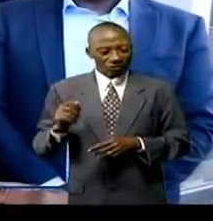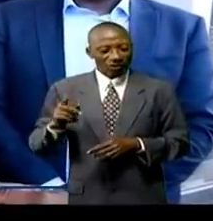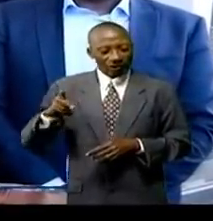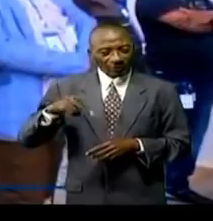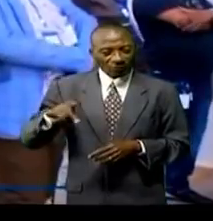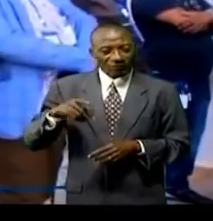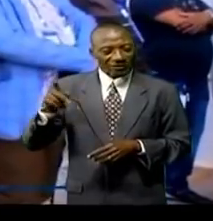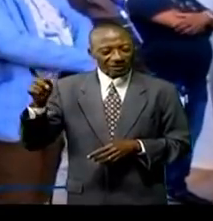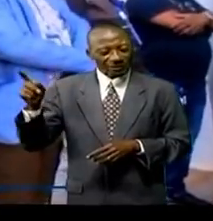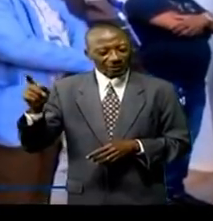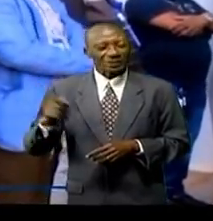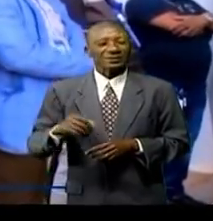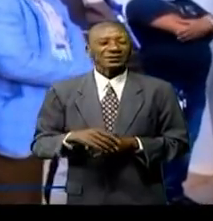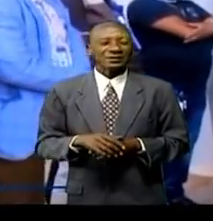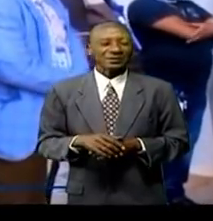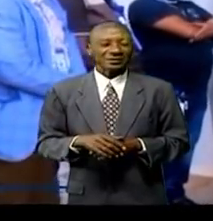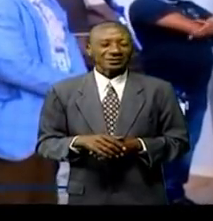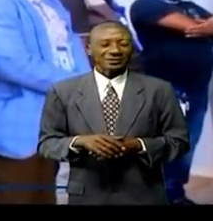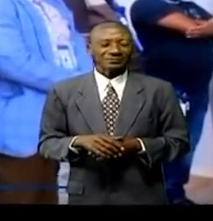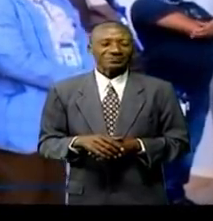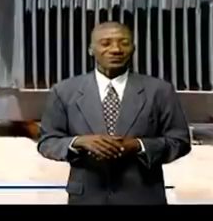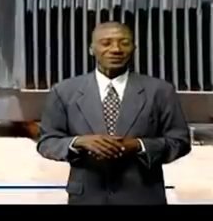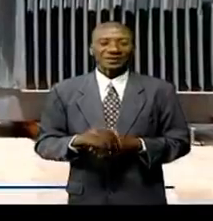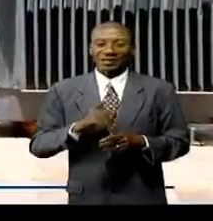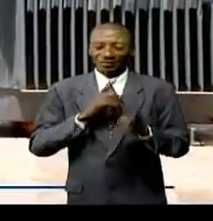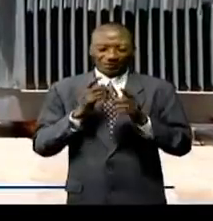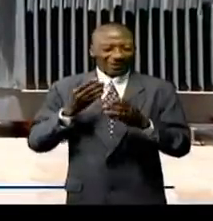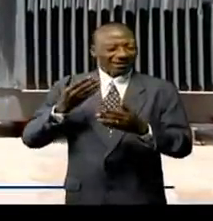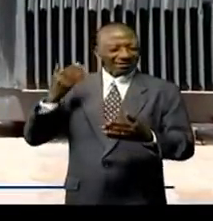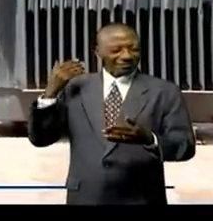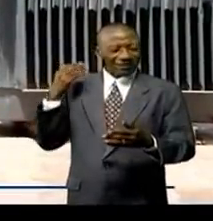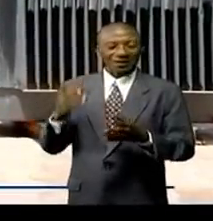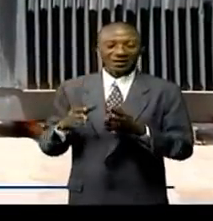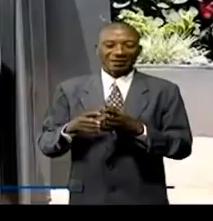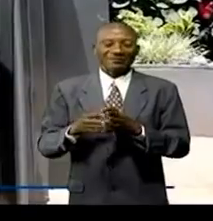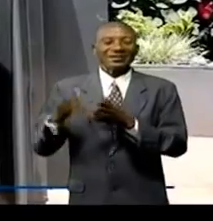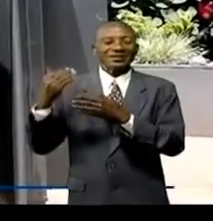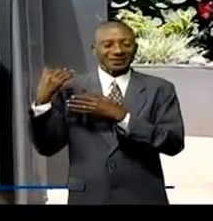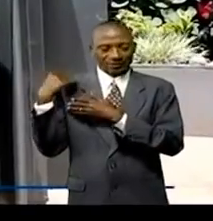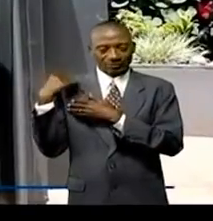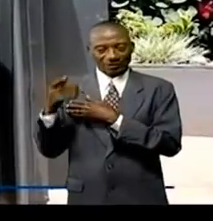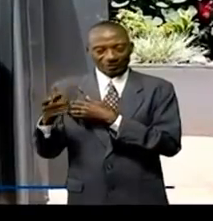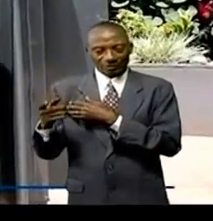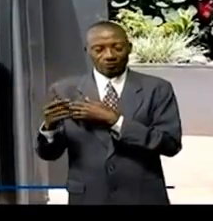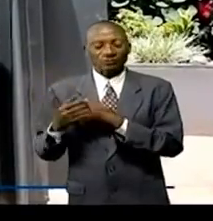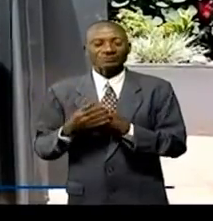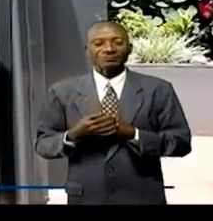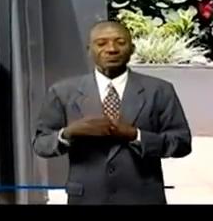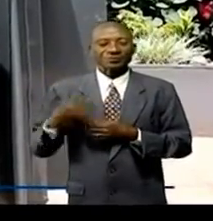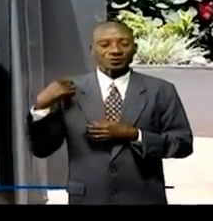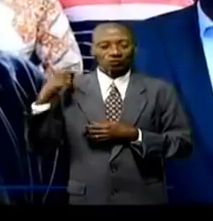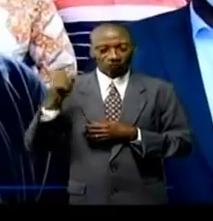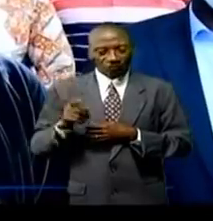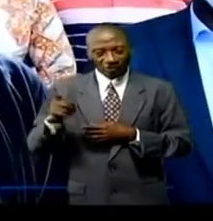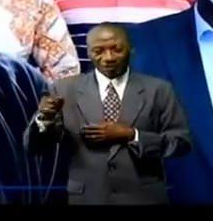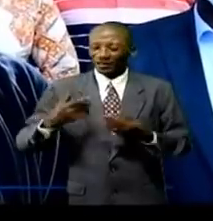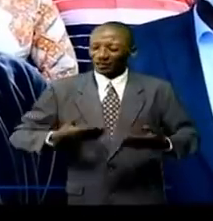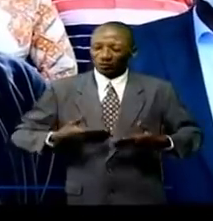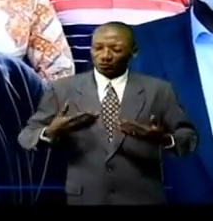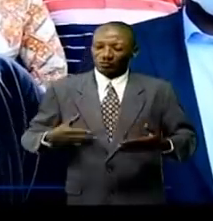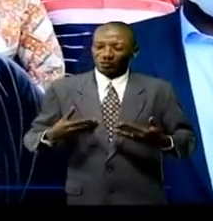les avait reçus il y a peu dans son cabinet du travail. Un geste salué à juste titre par le gouverneur intérimaire.